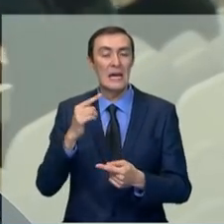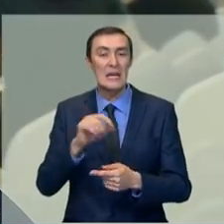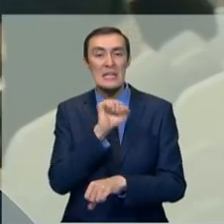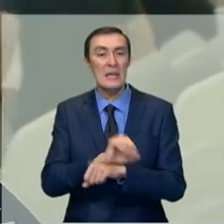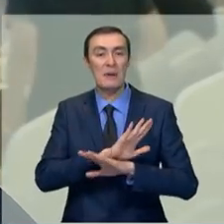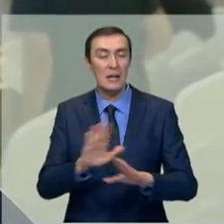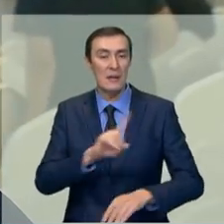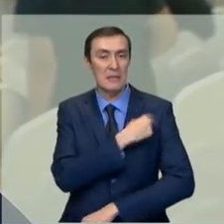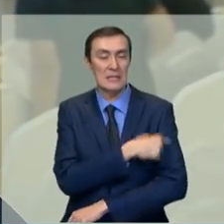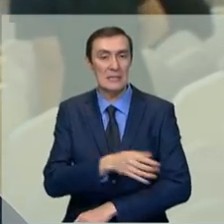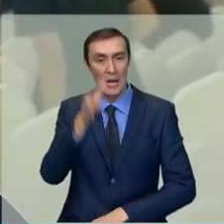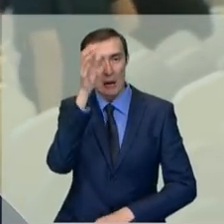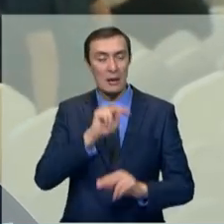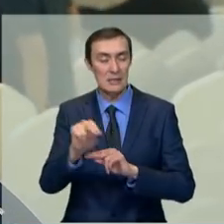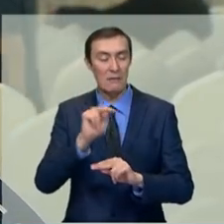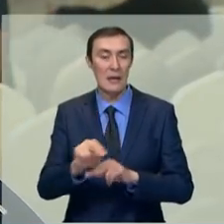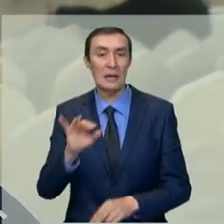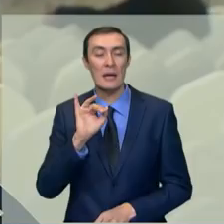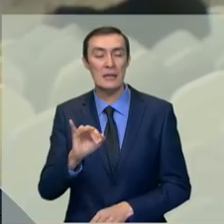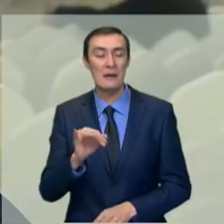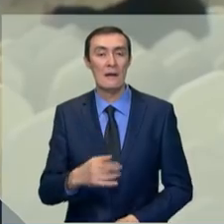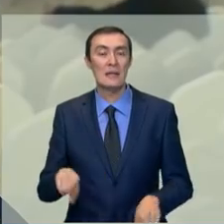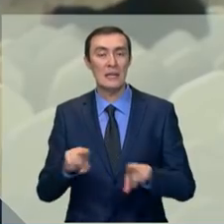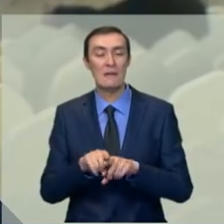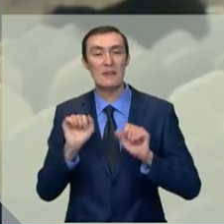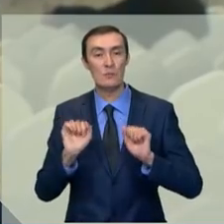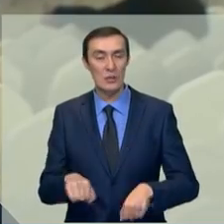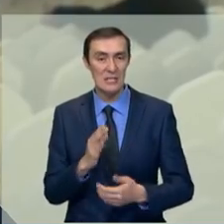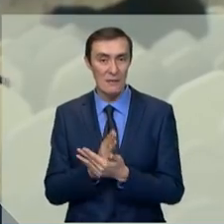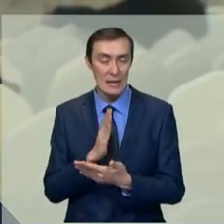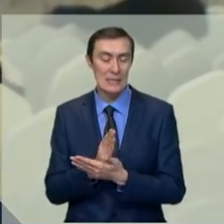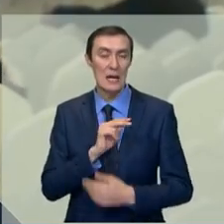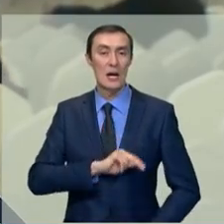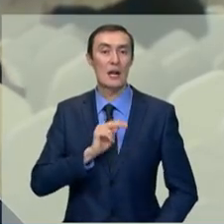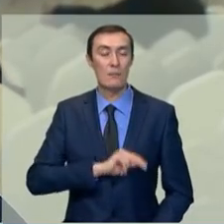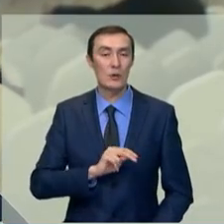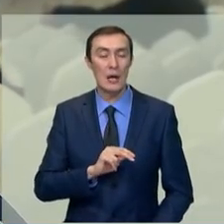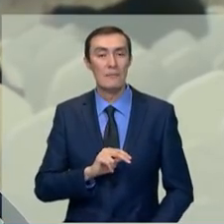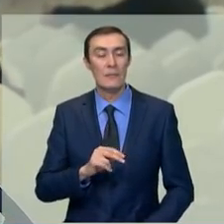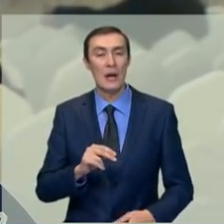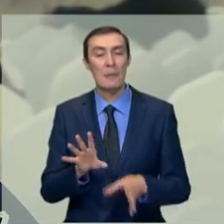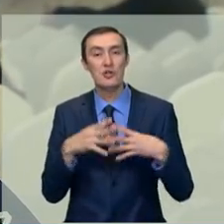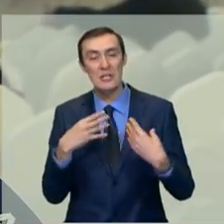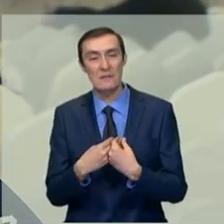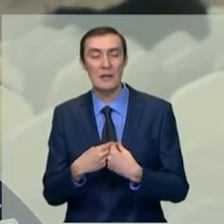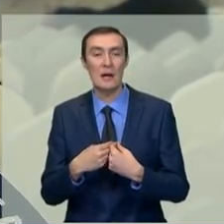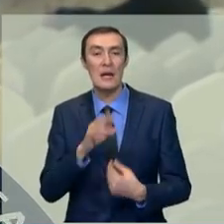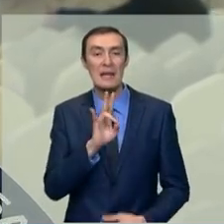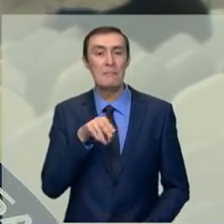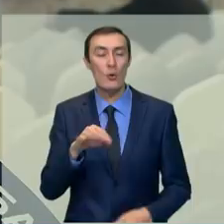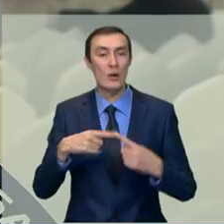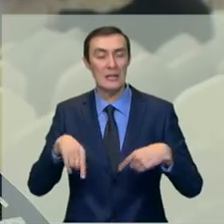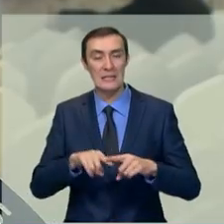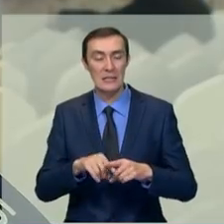медицинское образование. И одним из таких вариантов является как раз работа общественных некоммерческих организаций, которые